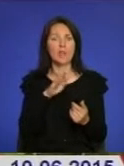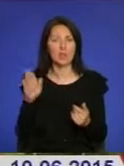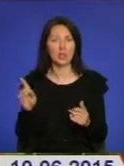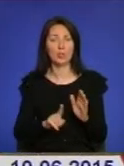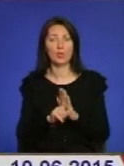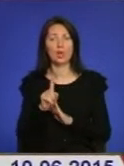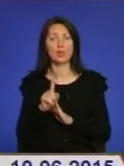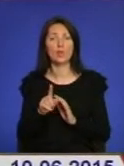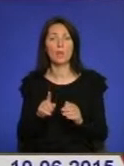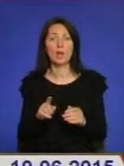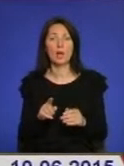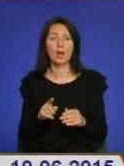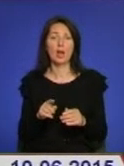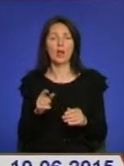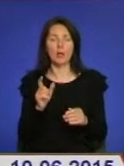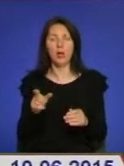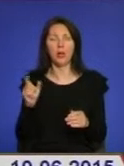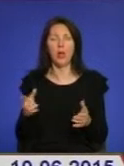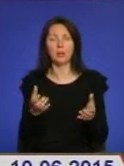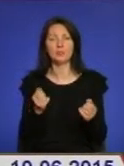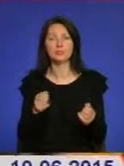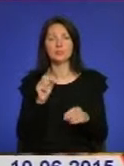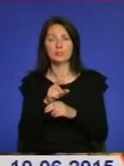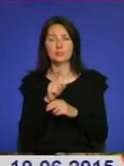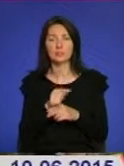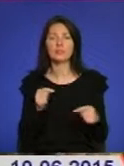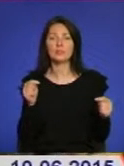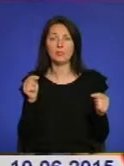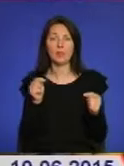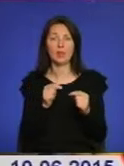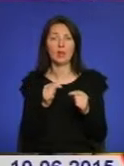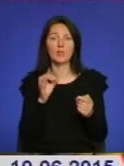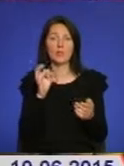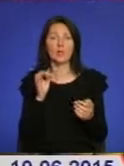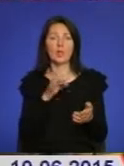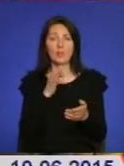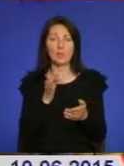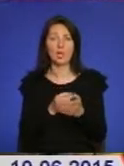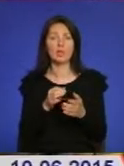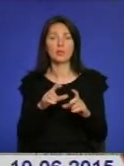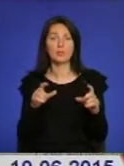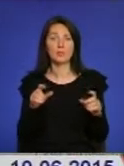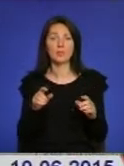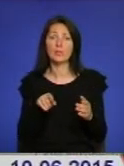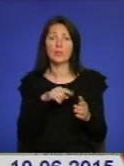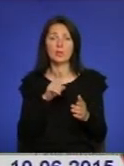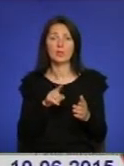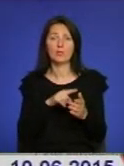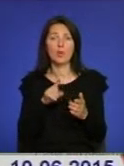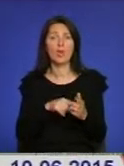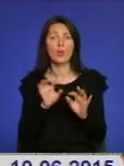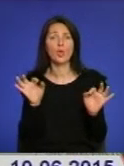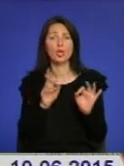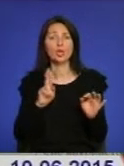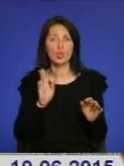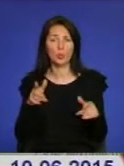іспиту абітурієнтки отримують тестові завдання. Відповідальні за пункт тестування пояснюють, як відбувається іспит. Кожен абітурієнт